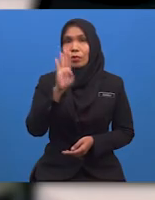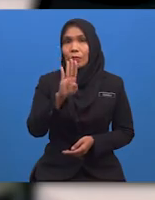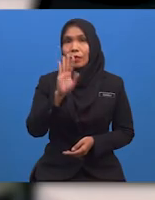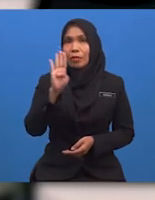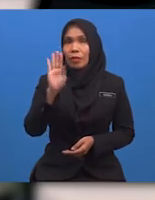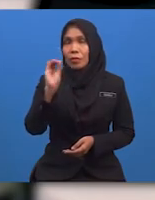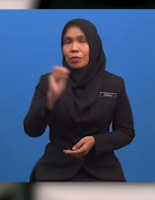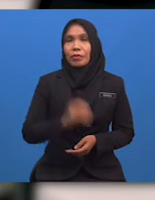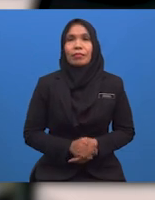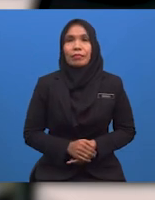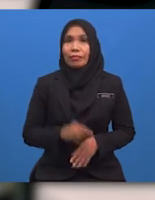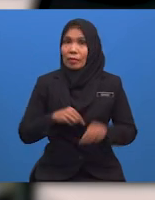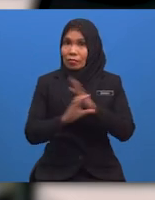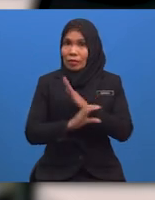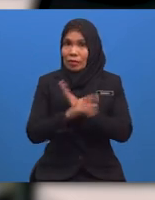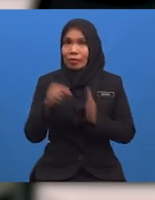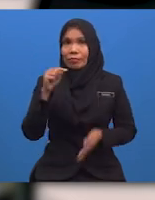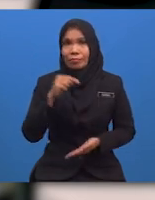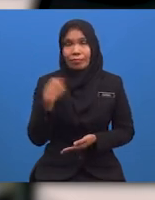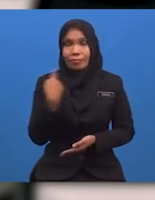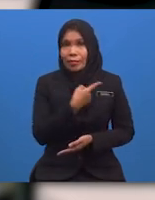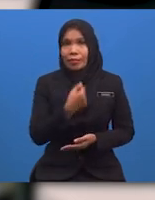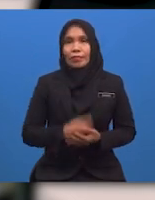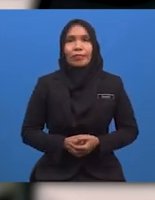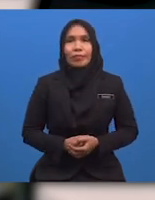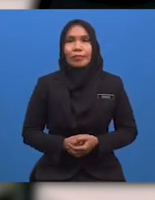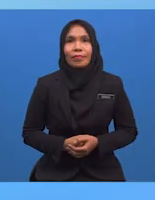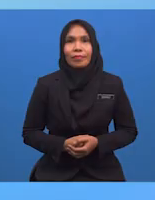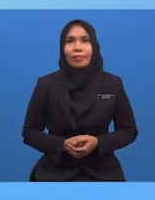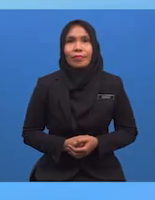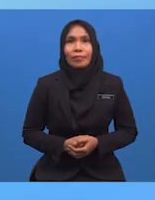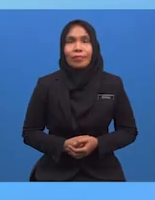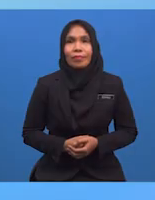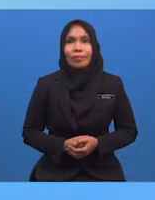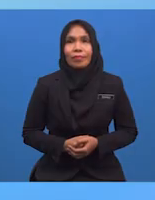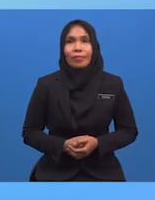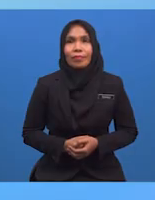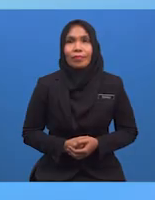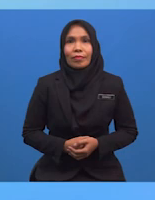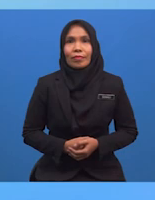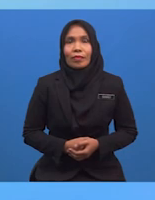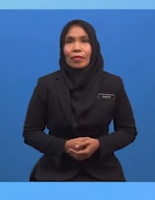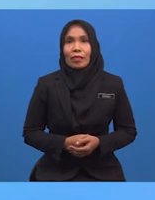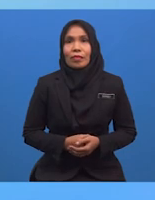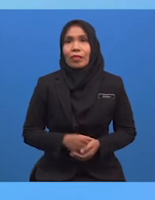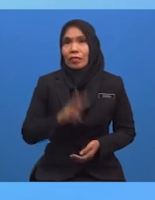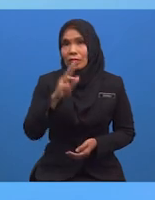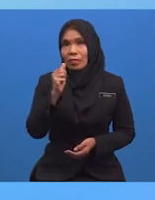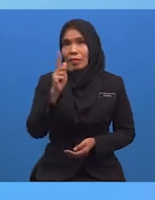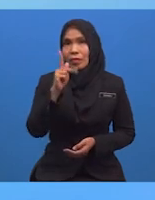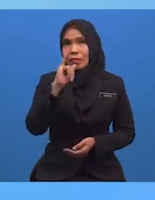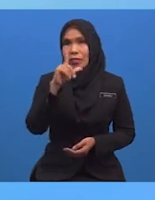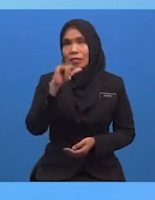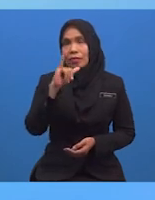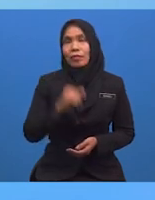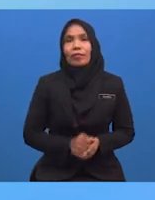Ya, istilah B40, M40 dan T20 sebenarnya mewakili peratus populasi negara bagi